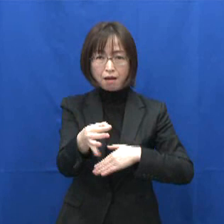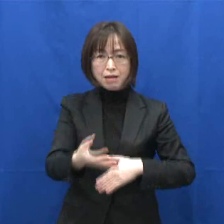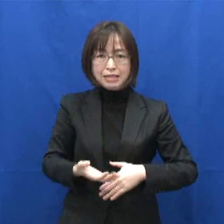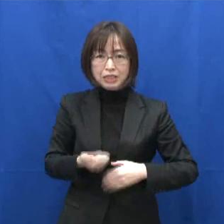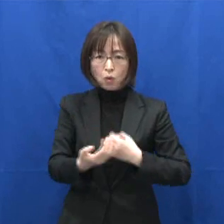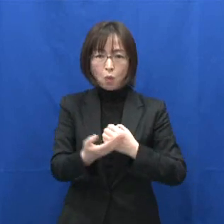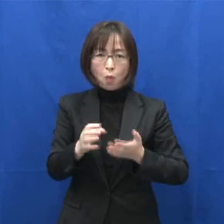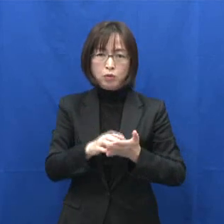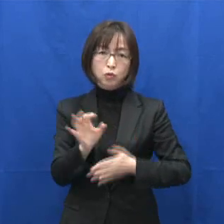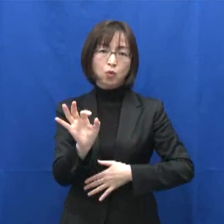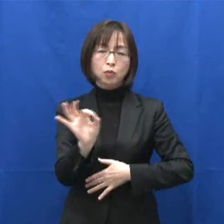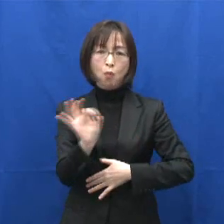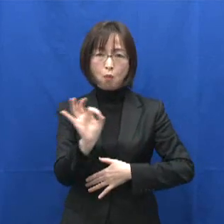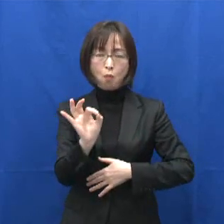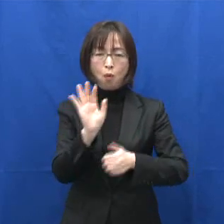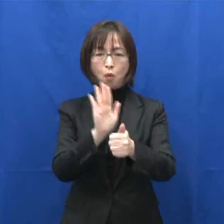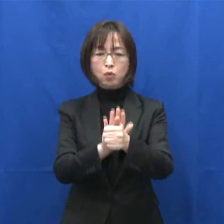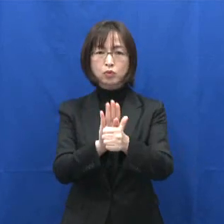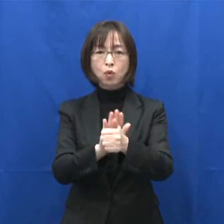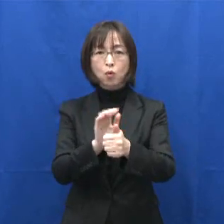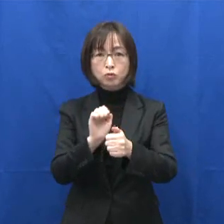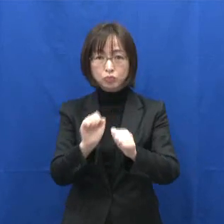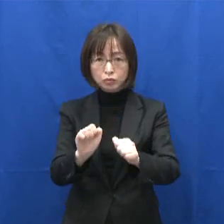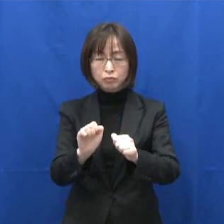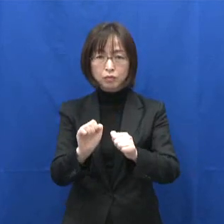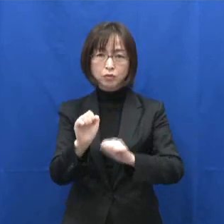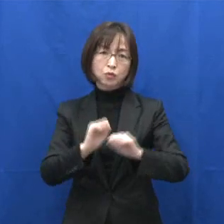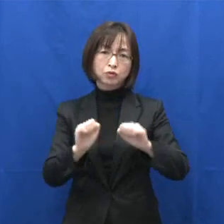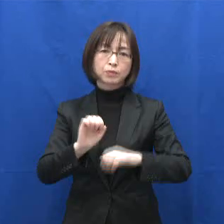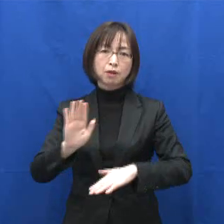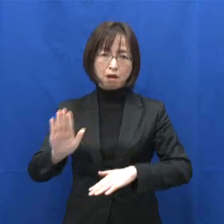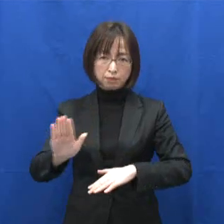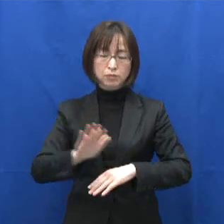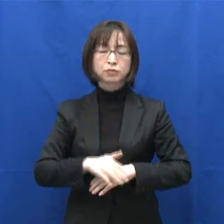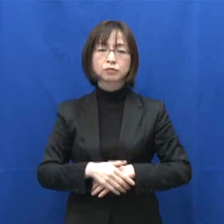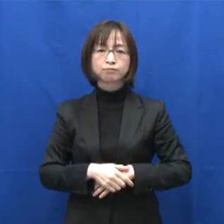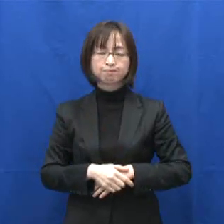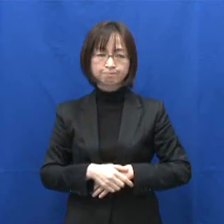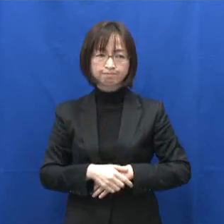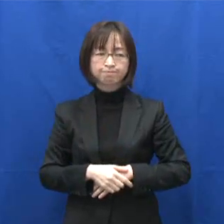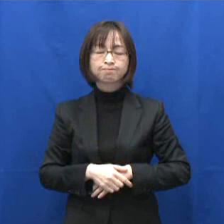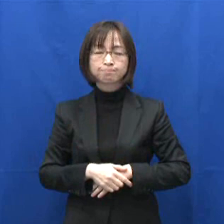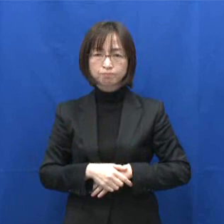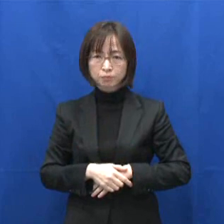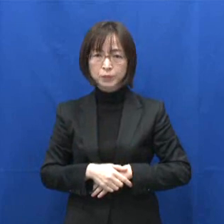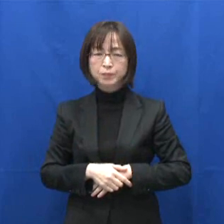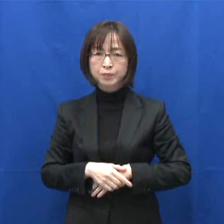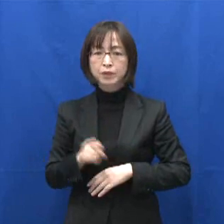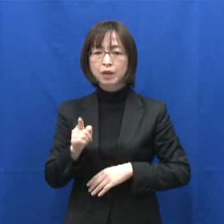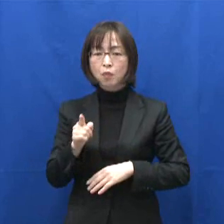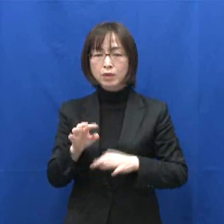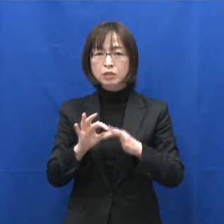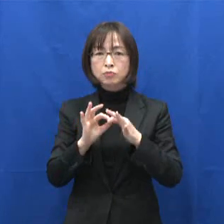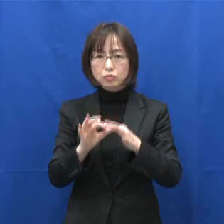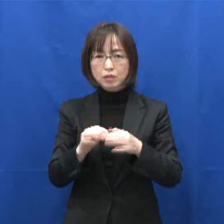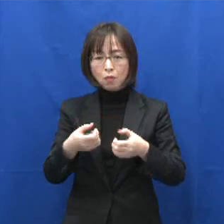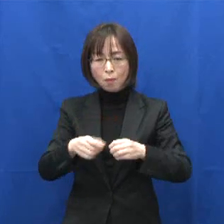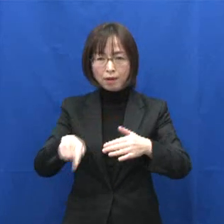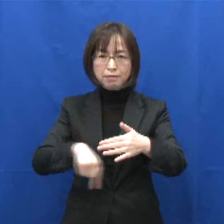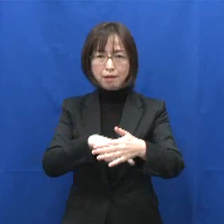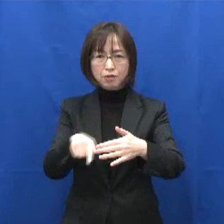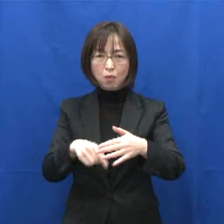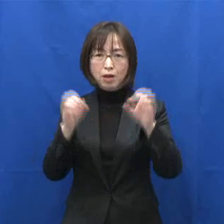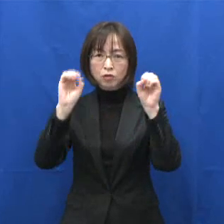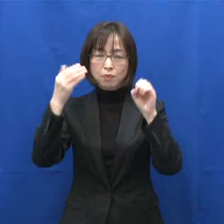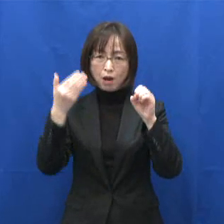信用保証料を補助する取り組みも行っております。 なおこちらについての詳細は、